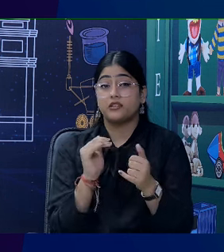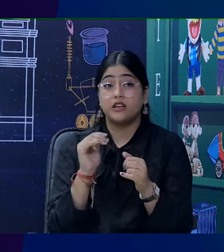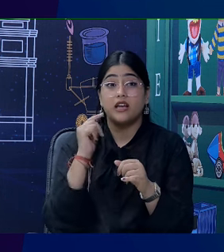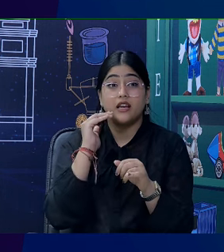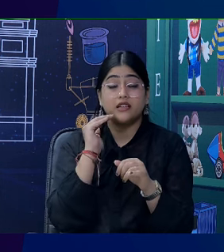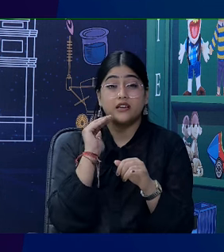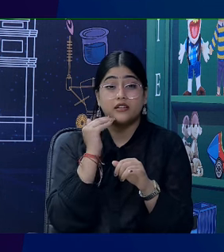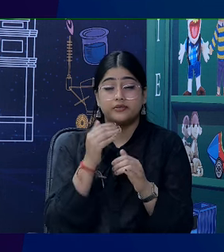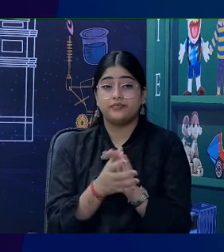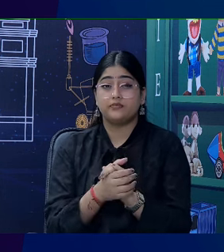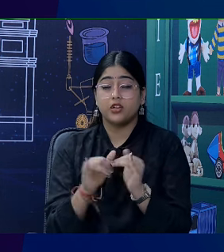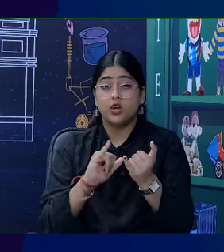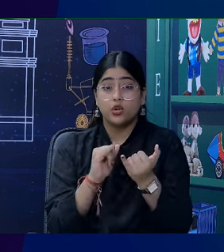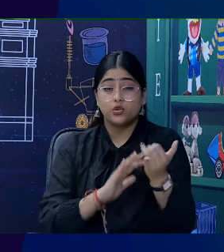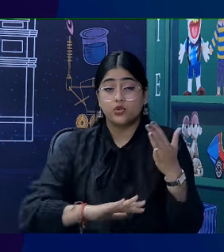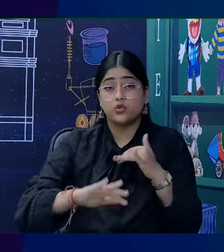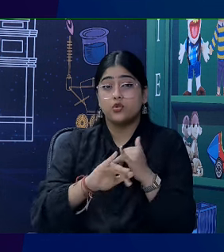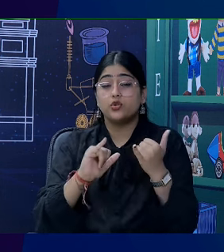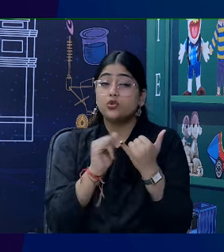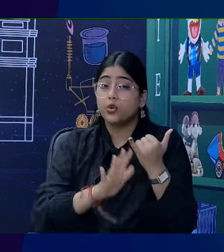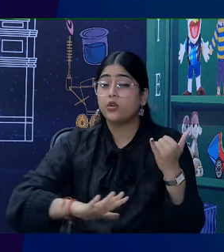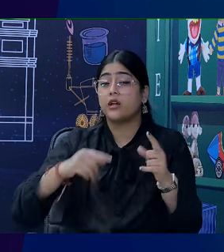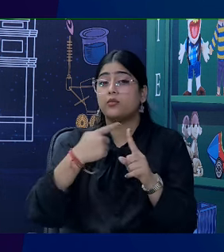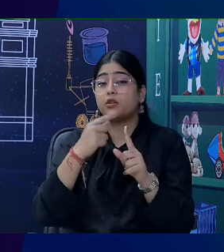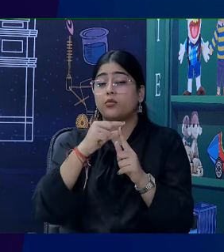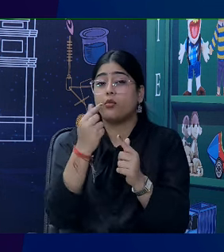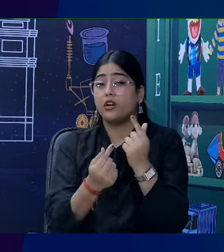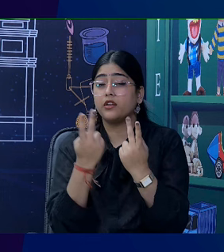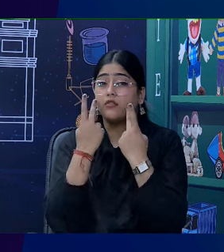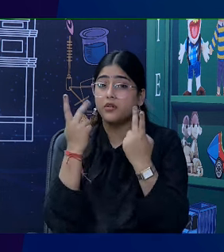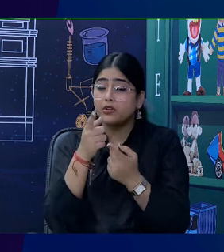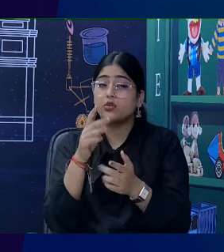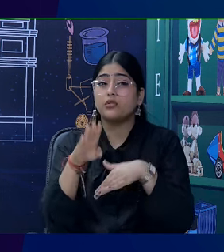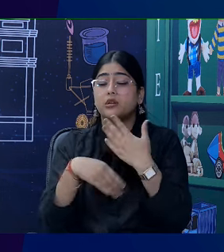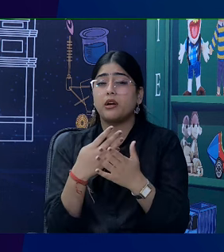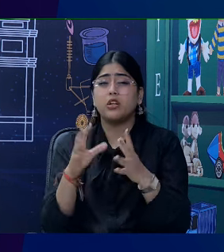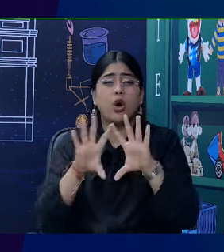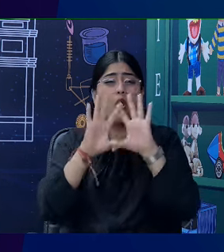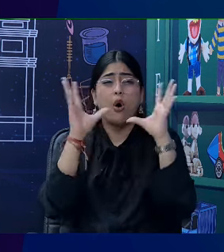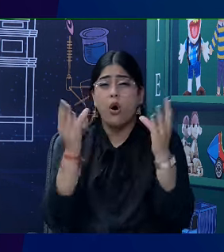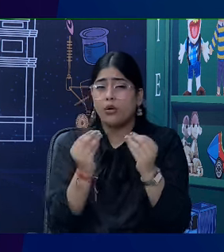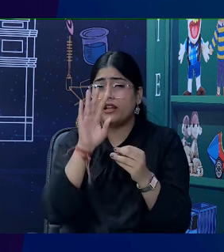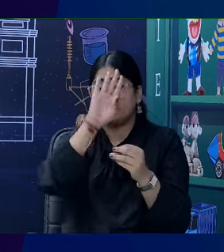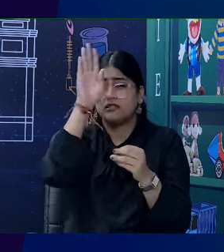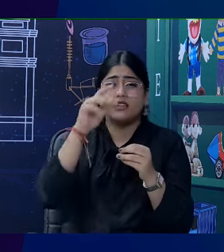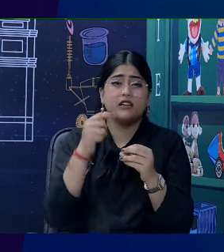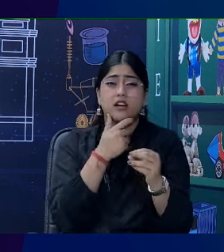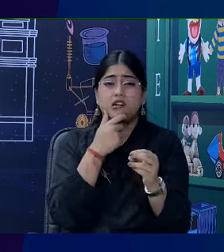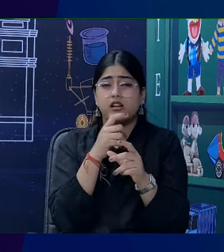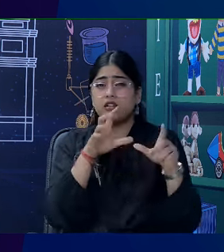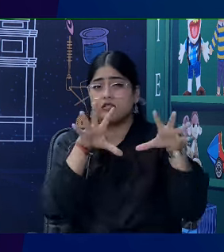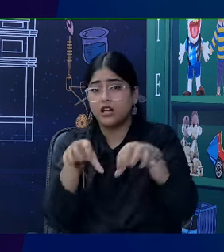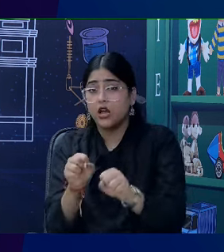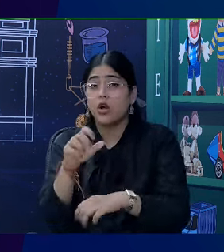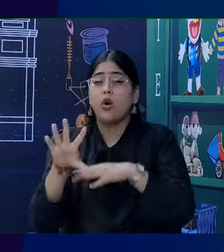तब सब सब सारे राजा को ये लगा चाहे वो मुगल वाले थे मराठे लोग थे चाहे मुगल्स थे चाहे ईस्ट इंडिया कंपनी थी सबने इस पर आक्रमण